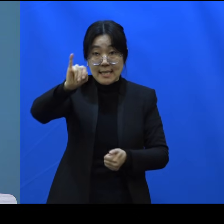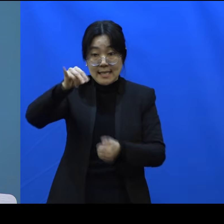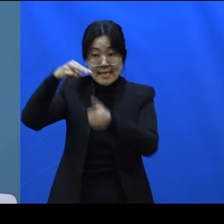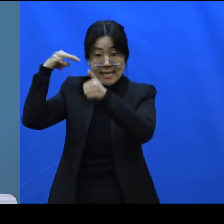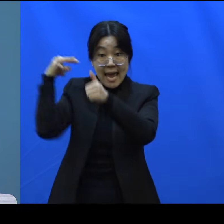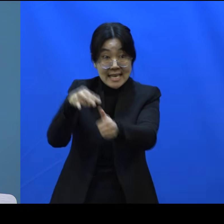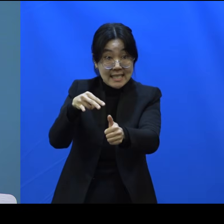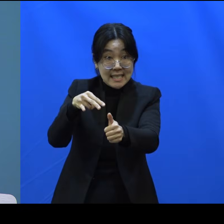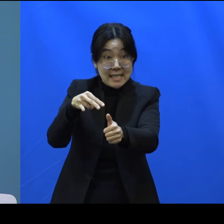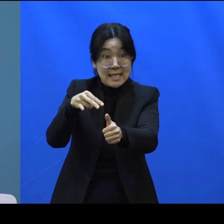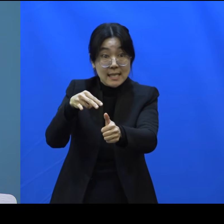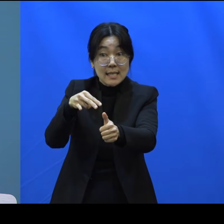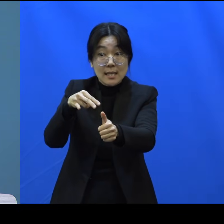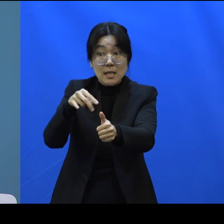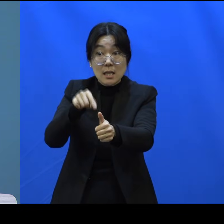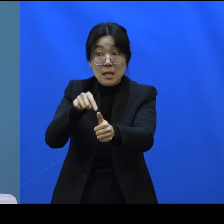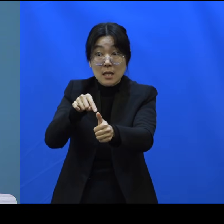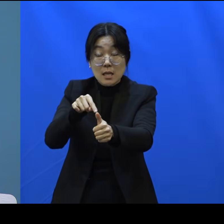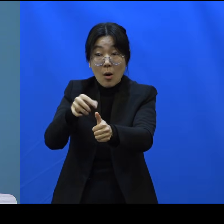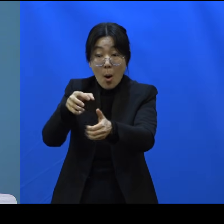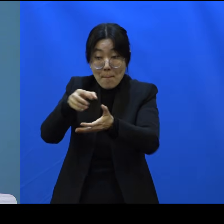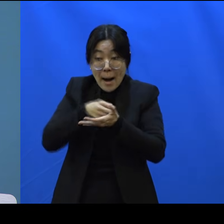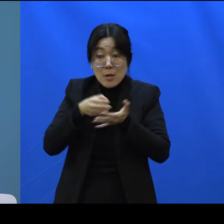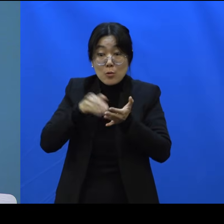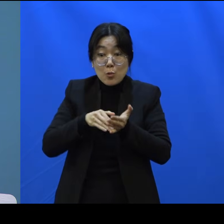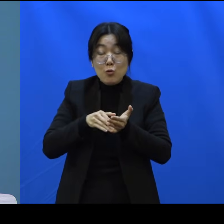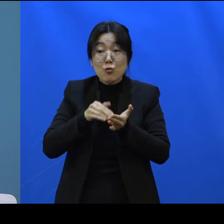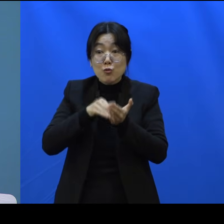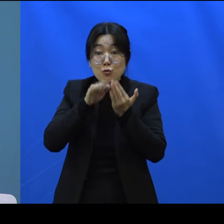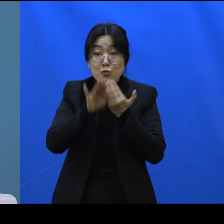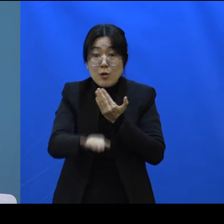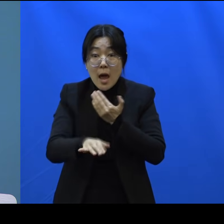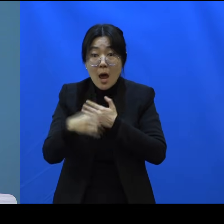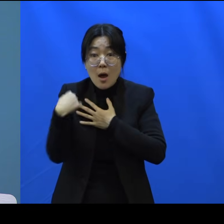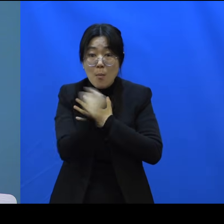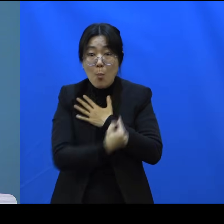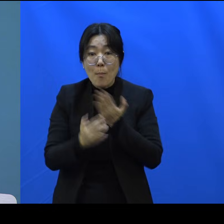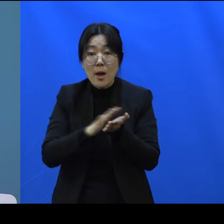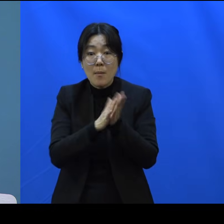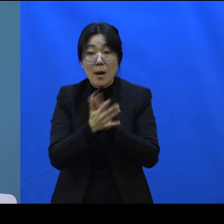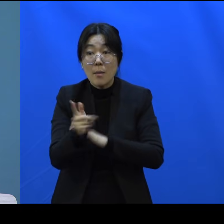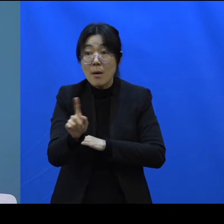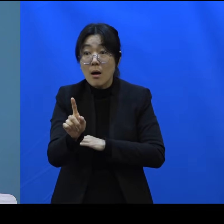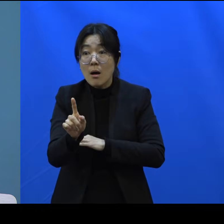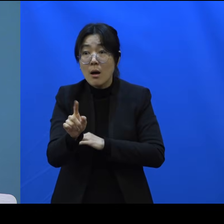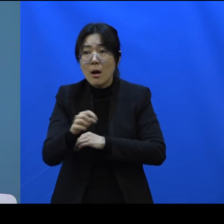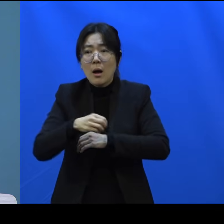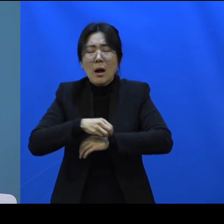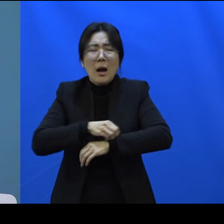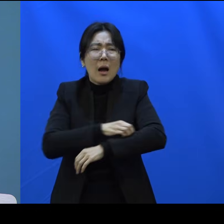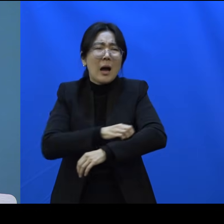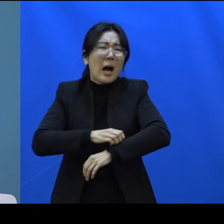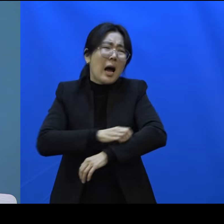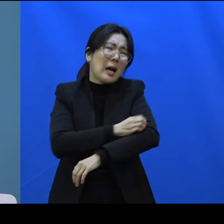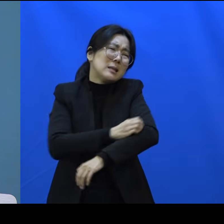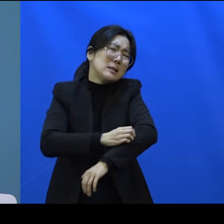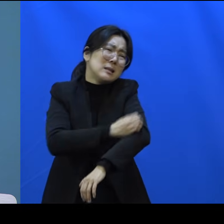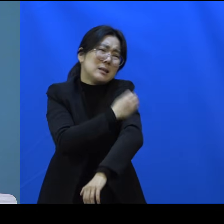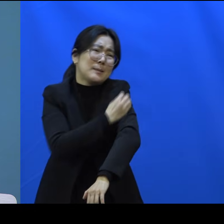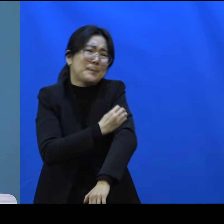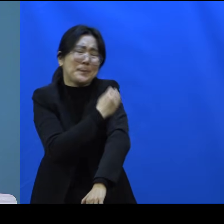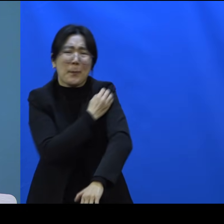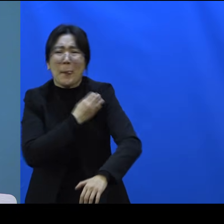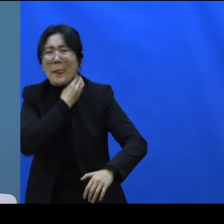그 가시가 그를 약하게 만들었다. 근데 이 가시가 이 바울의 인생에 어마어마한 고통을 준 거죠.